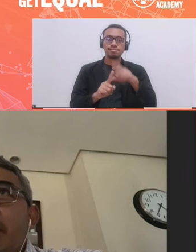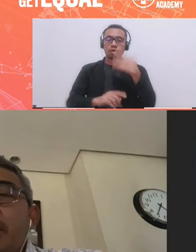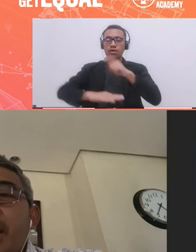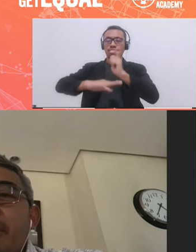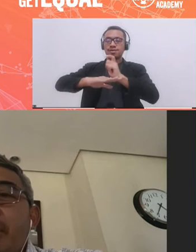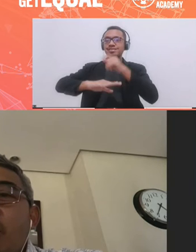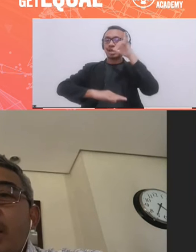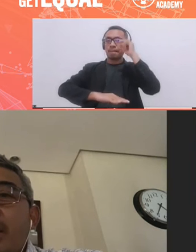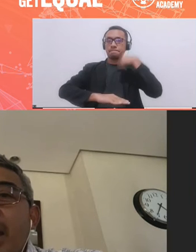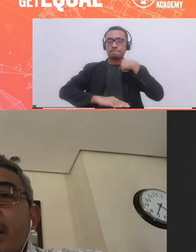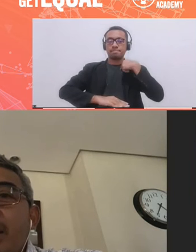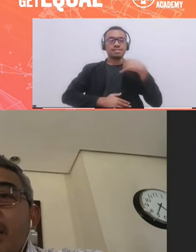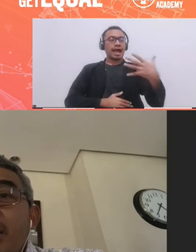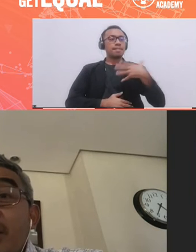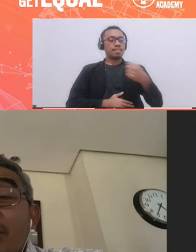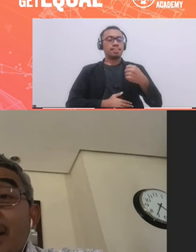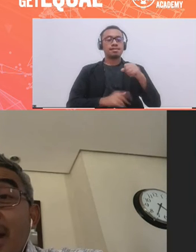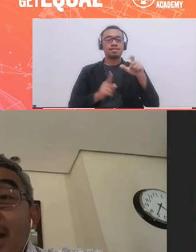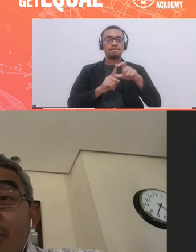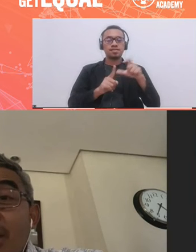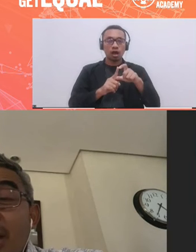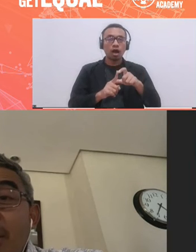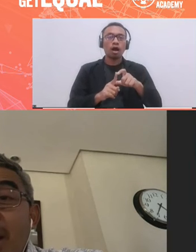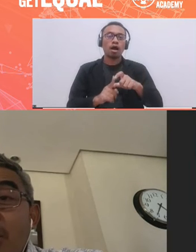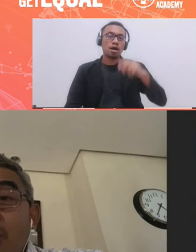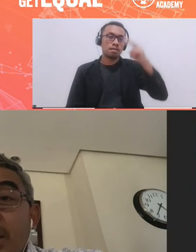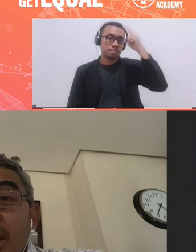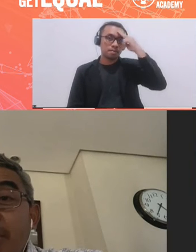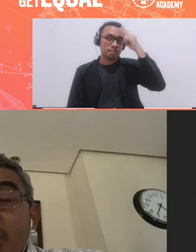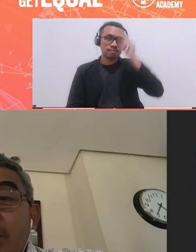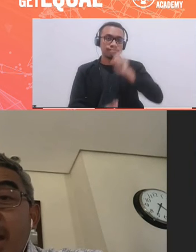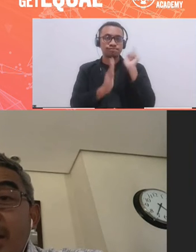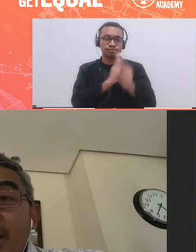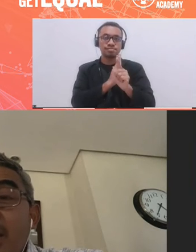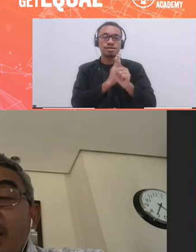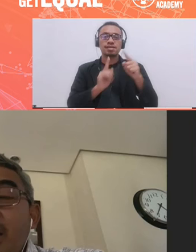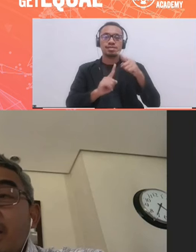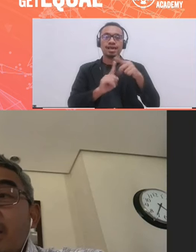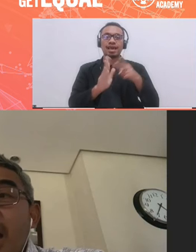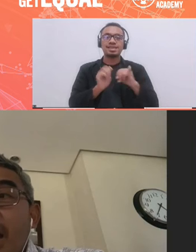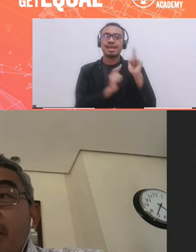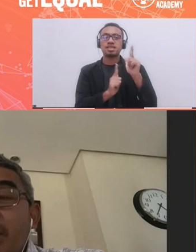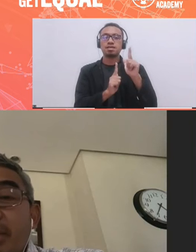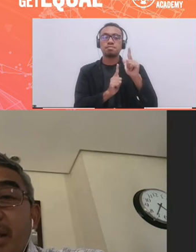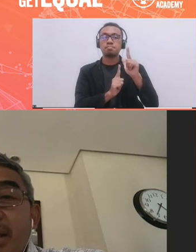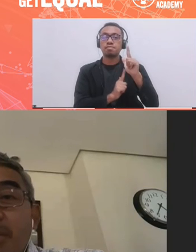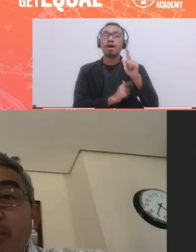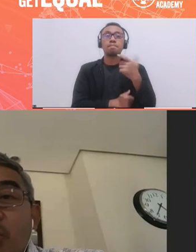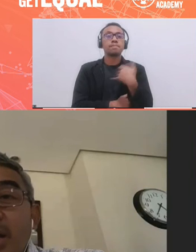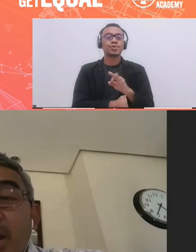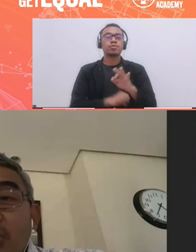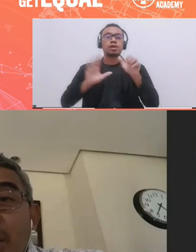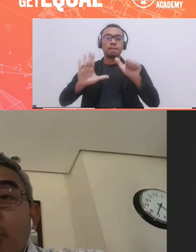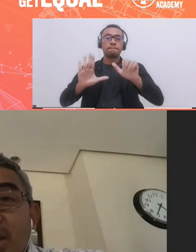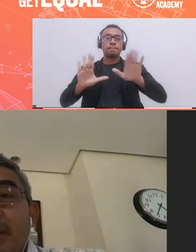tentang kepemimpinan perempuan di TNI. Itu tantangan loh, karena baru di 6 tahun terakhir, Akademi Militer